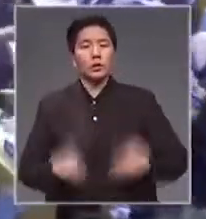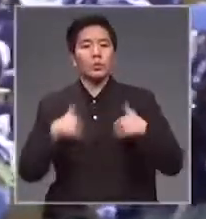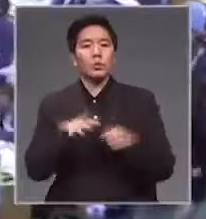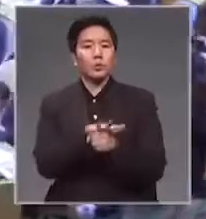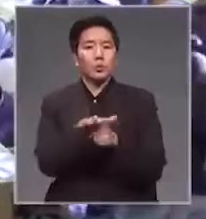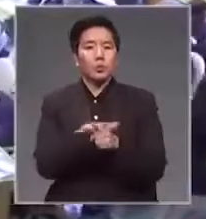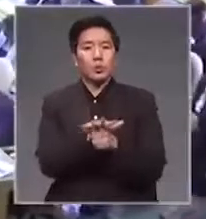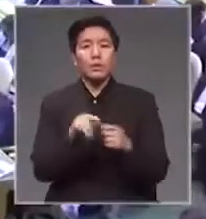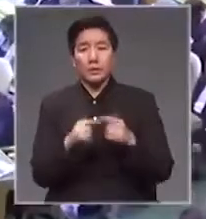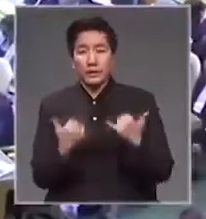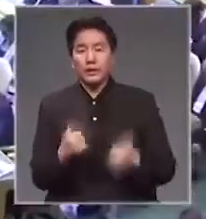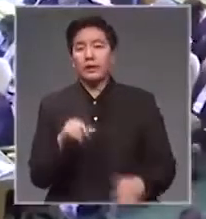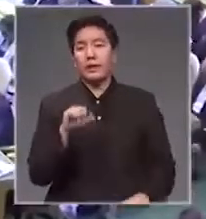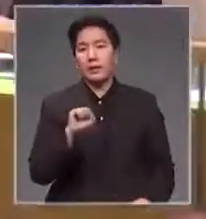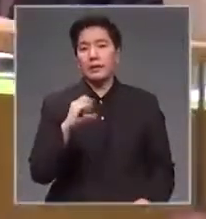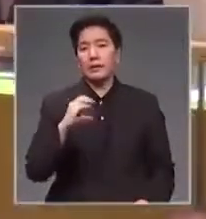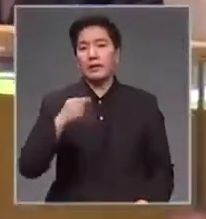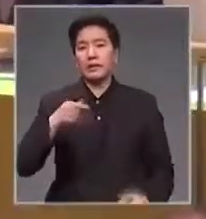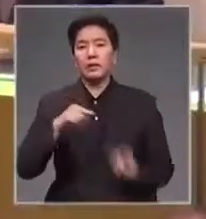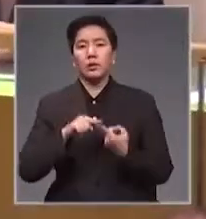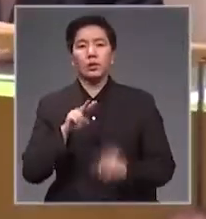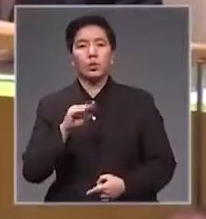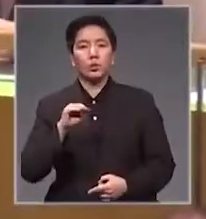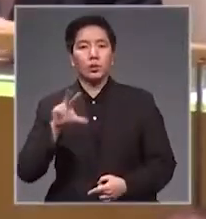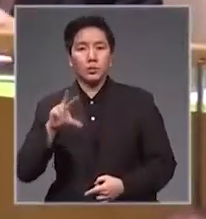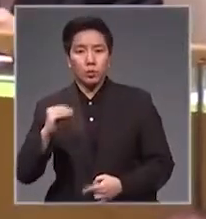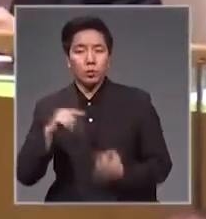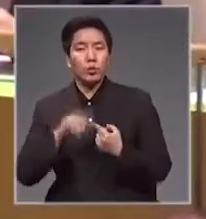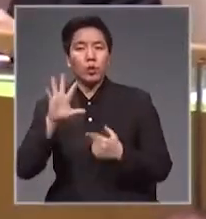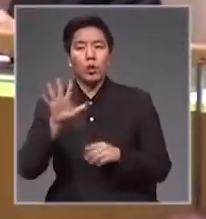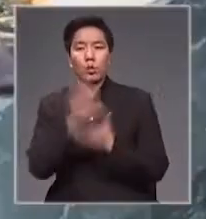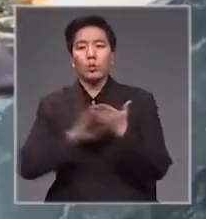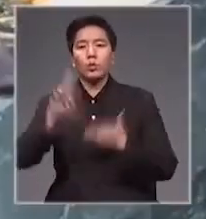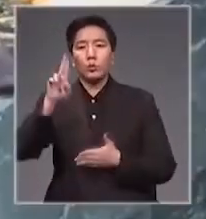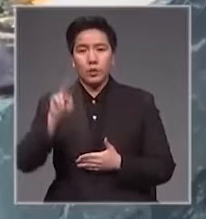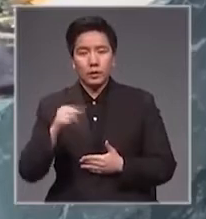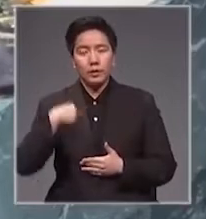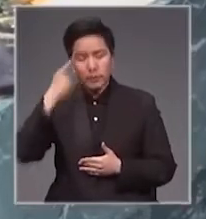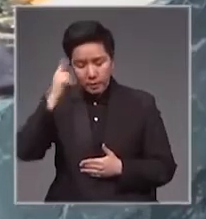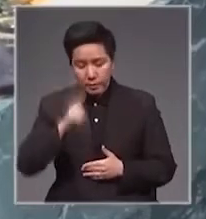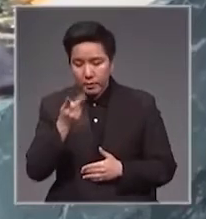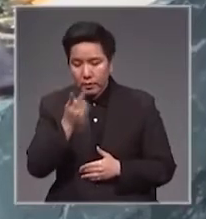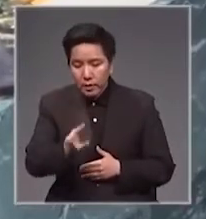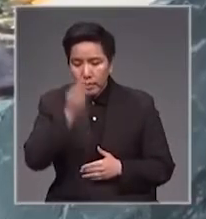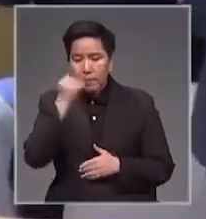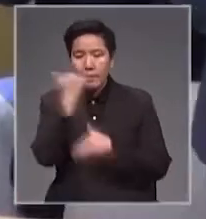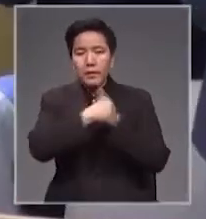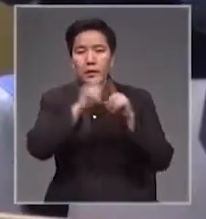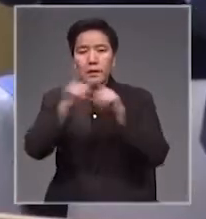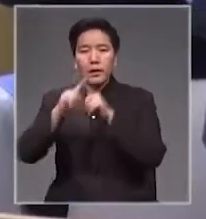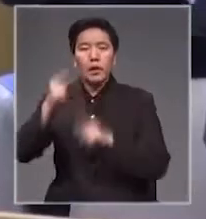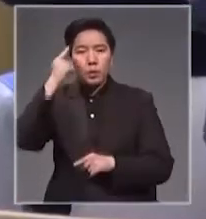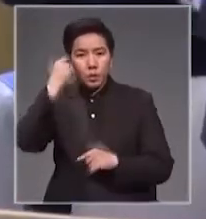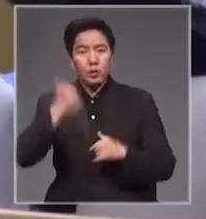ที่ยั่งยืน SDG 2030ของสหประชาชาติไปแลกเปลี่ยนและสร้างการรับรู้ในเวทีระหว่างประเทศจนได้รับการยอม